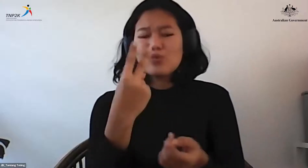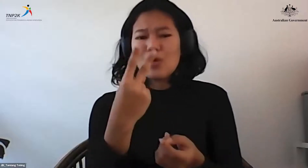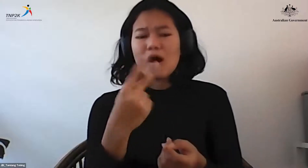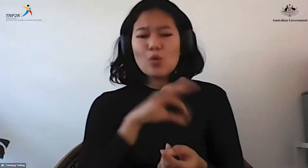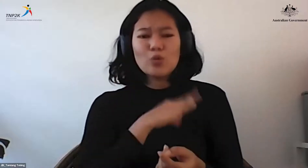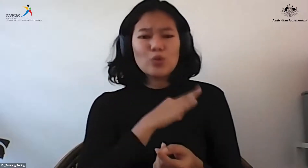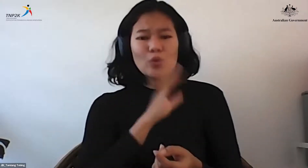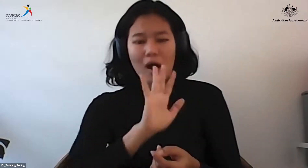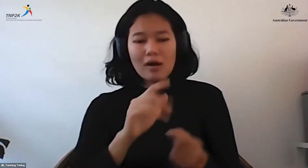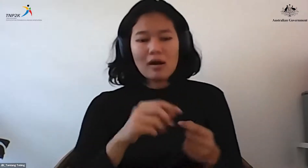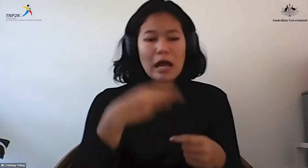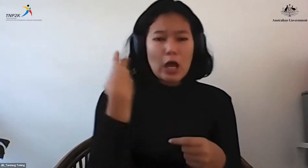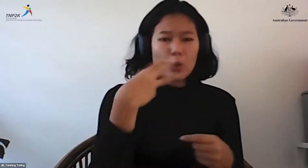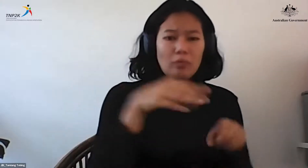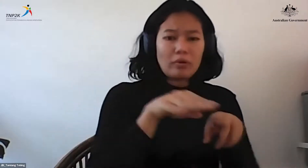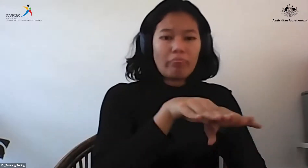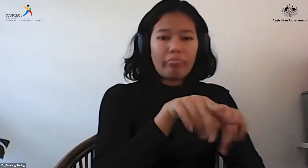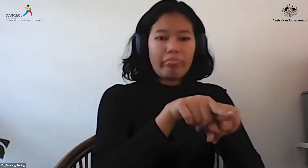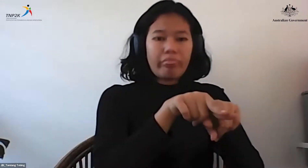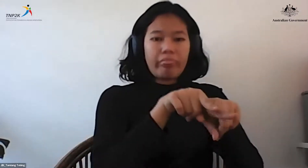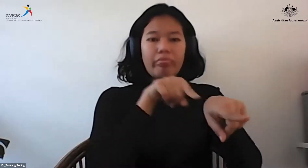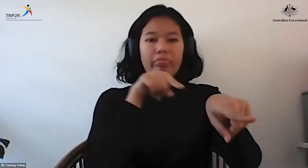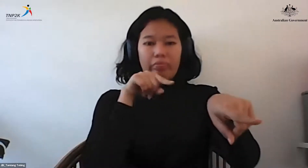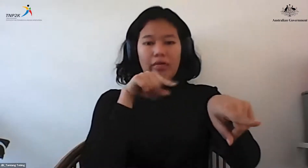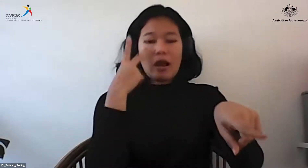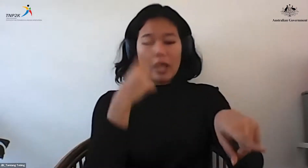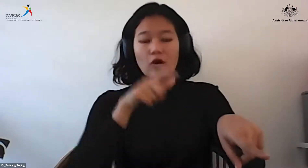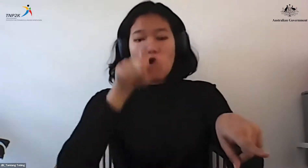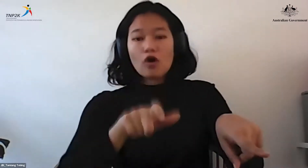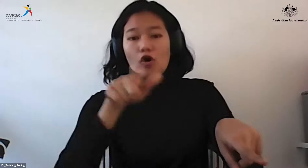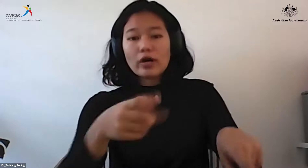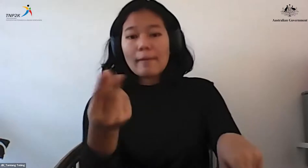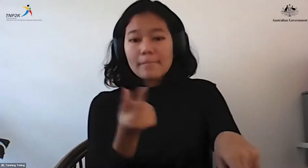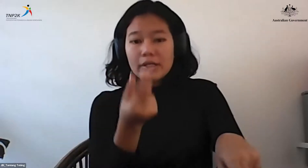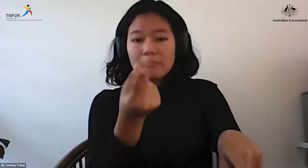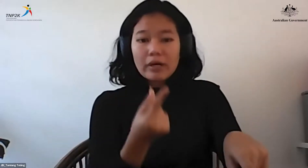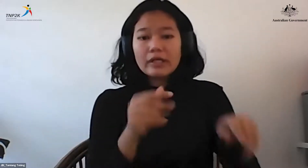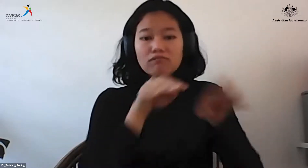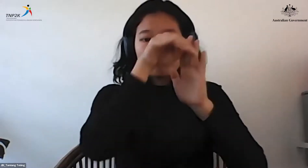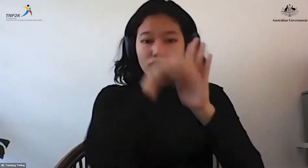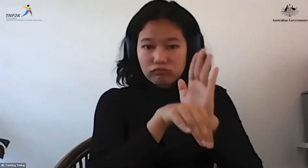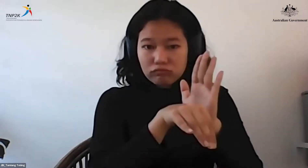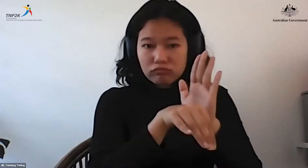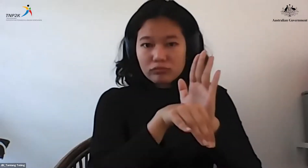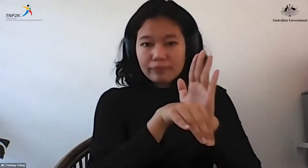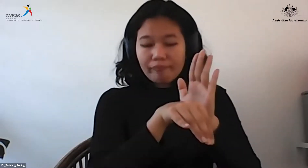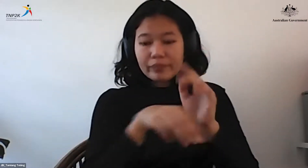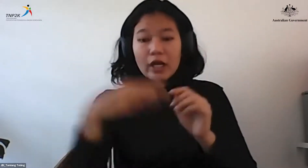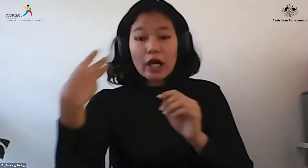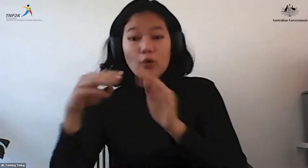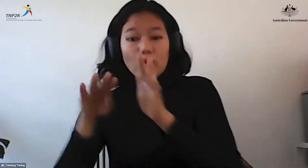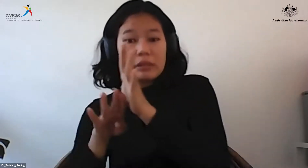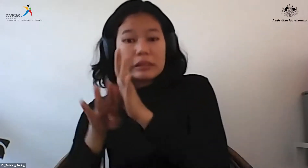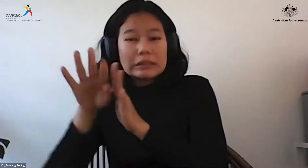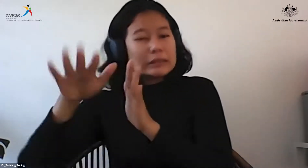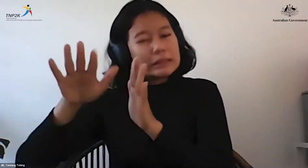pelambatan ekonomi, kita melihat pertumbuhan konsumsi turun melebihi pertumbuhan ekonomi itu sendiri ya.